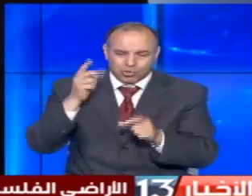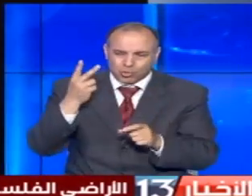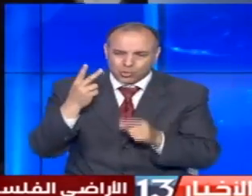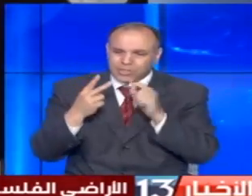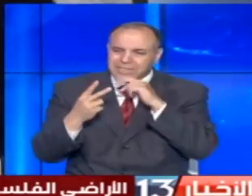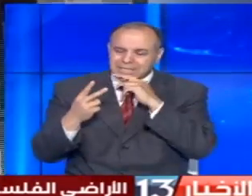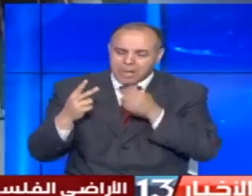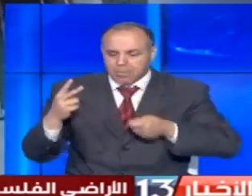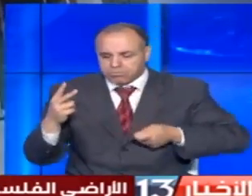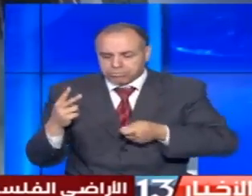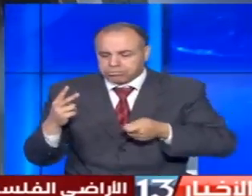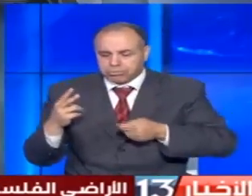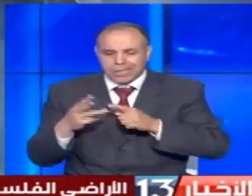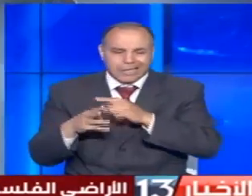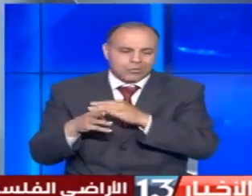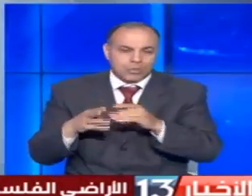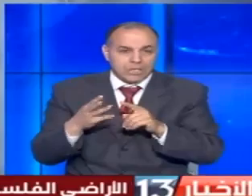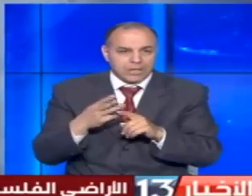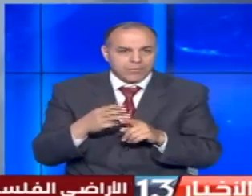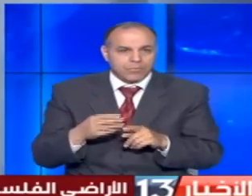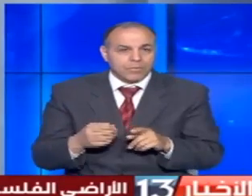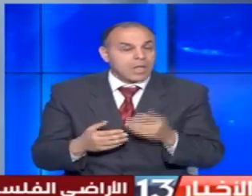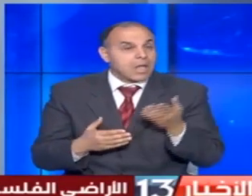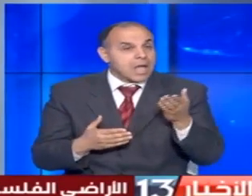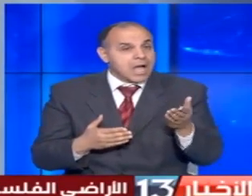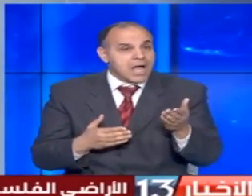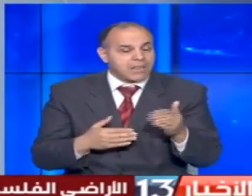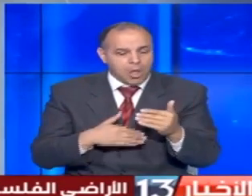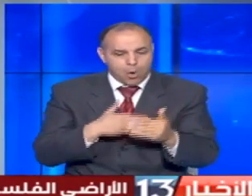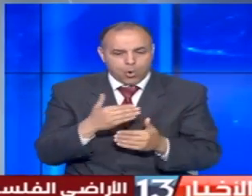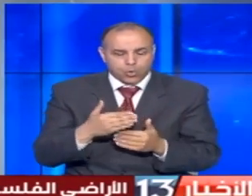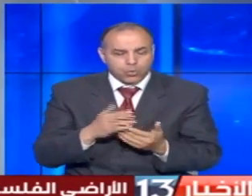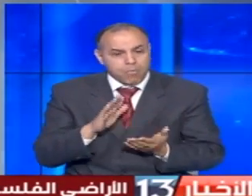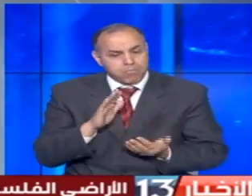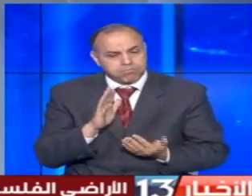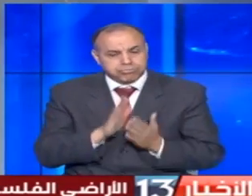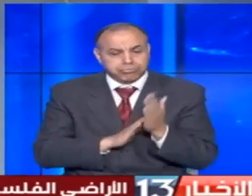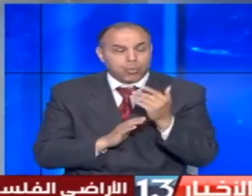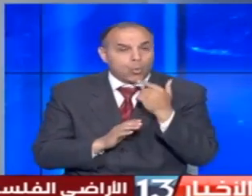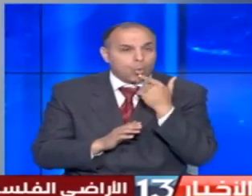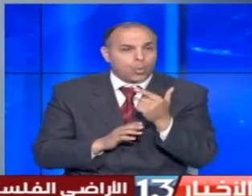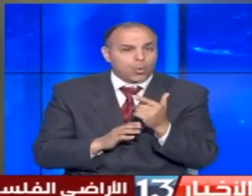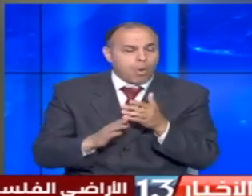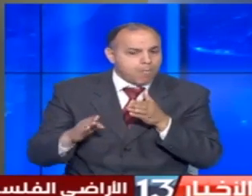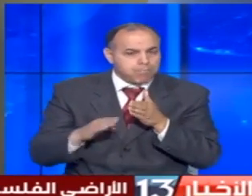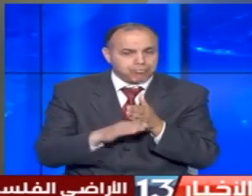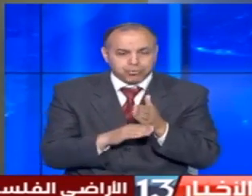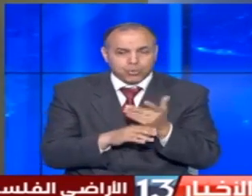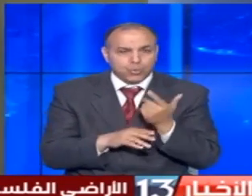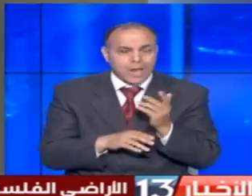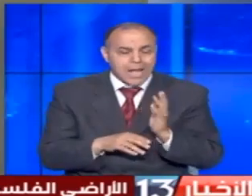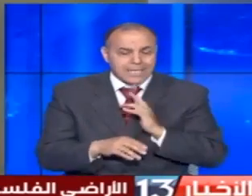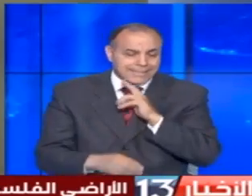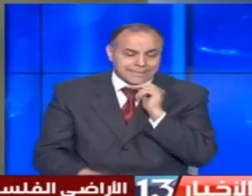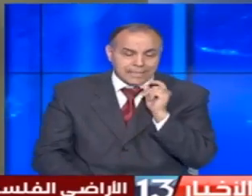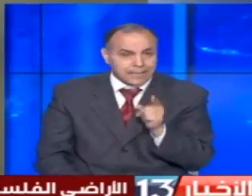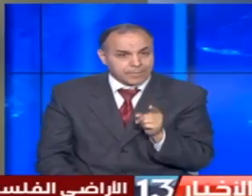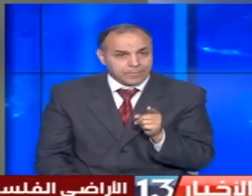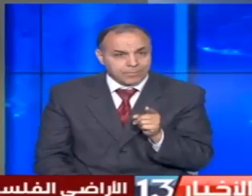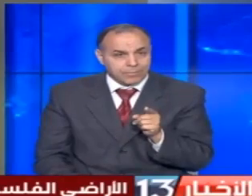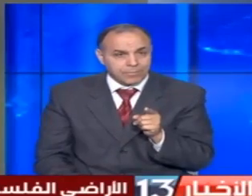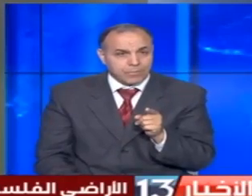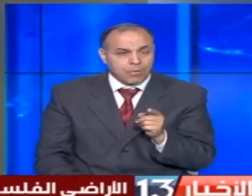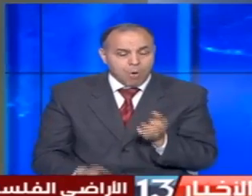اثنين واصاب ثالث بجروح تاتي هذه الخطوه تصعيديه في اعقاب مداهمات قامت بها قوات الاحتلال